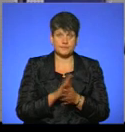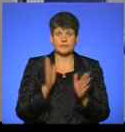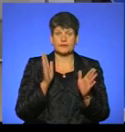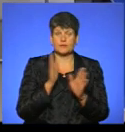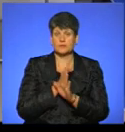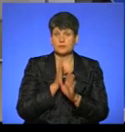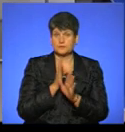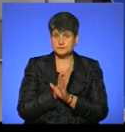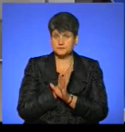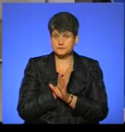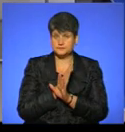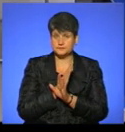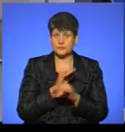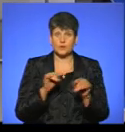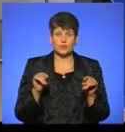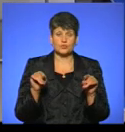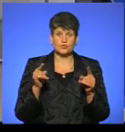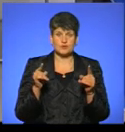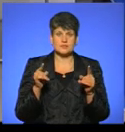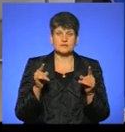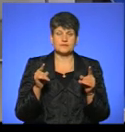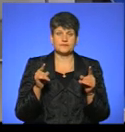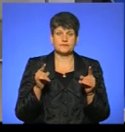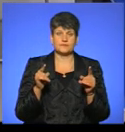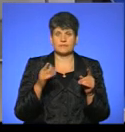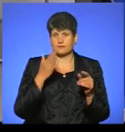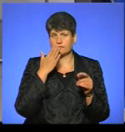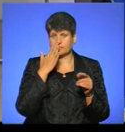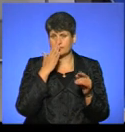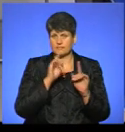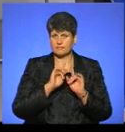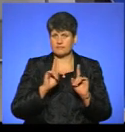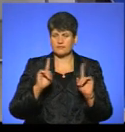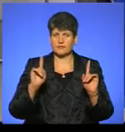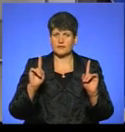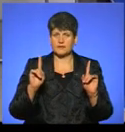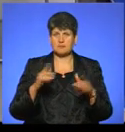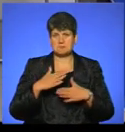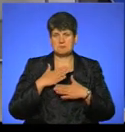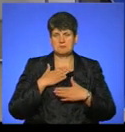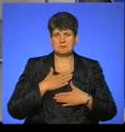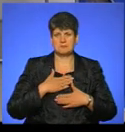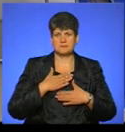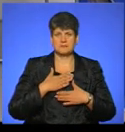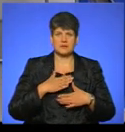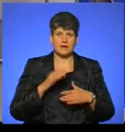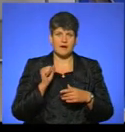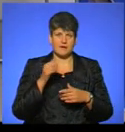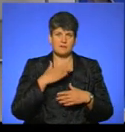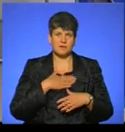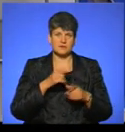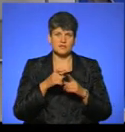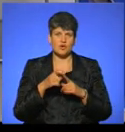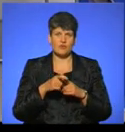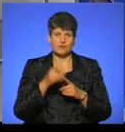повітря, утворюються литкі ароматичні сполуки, ну ніби приємне не слово ароматичне, але